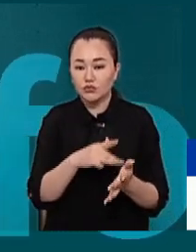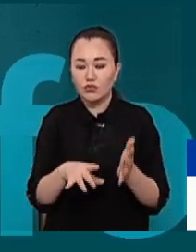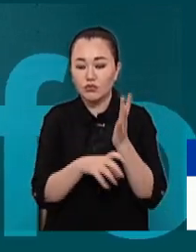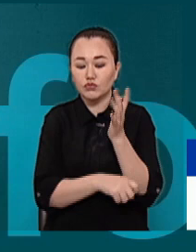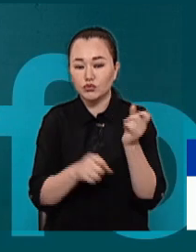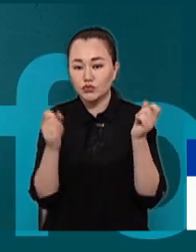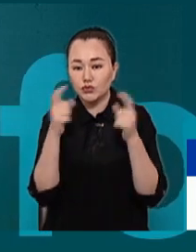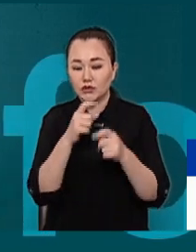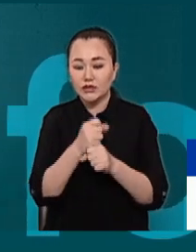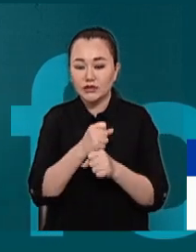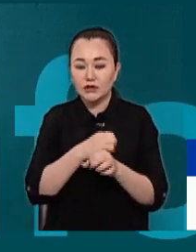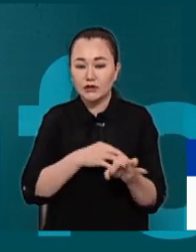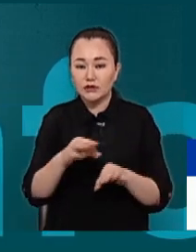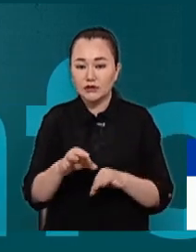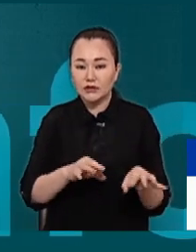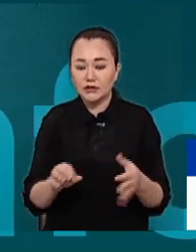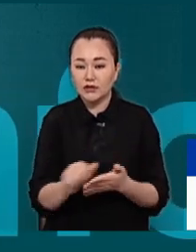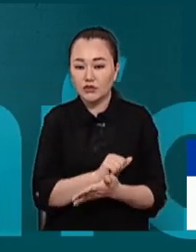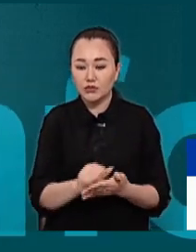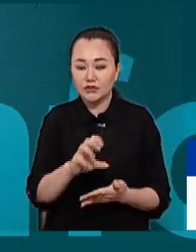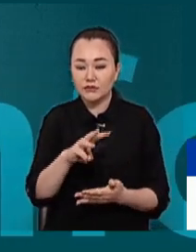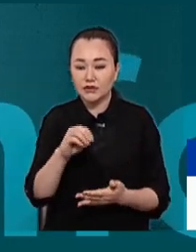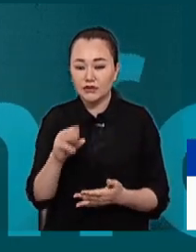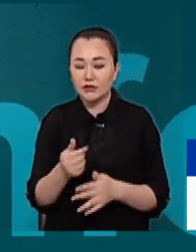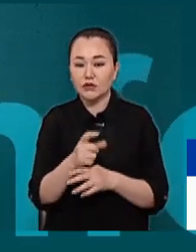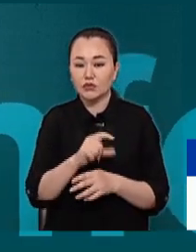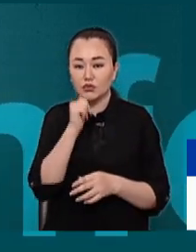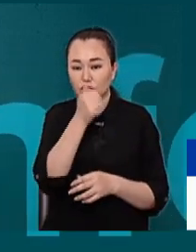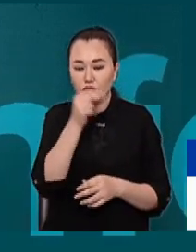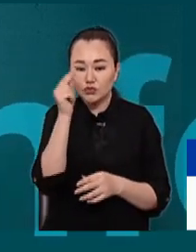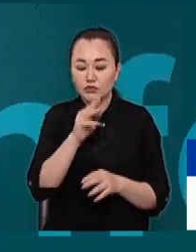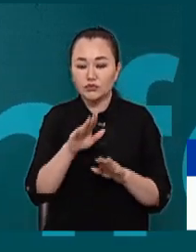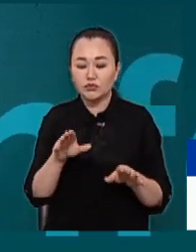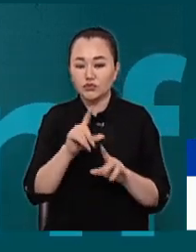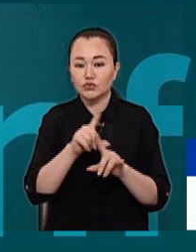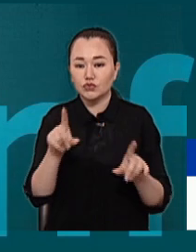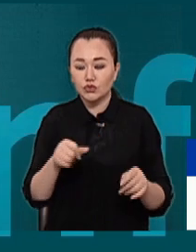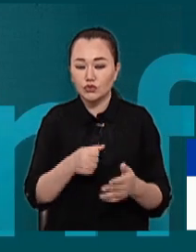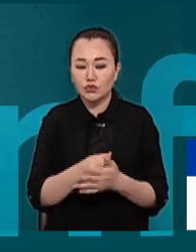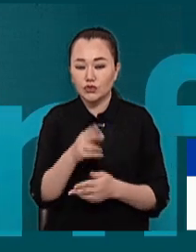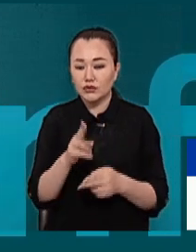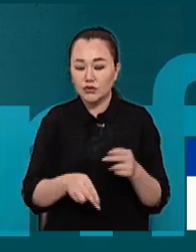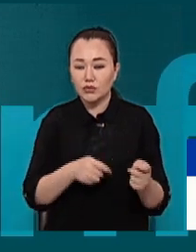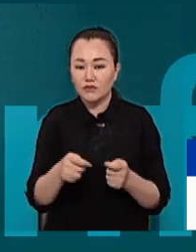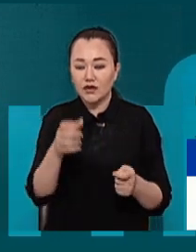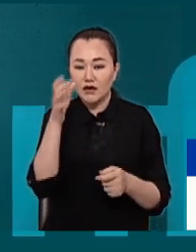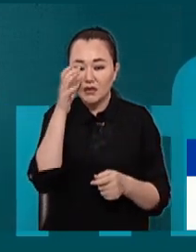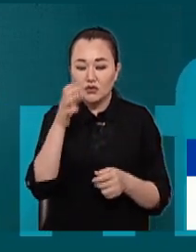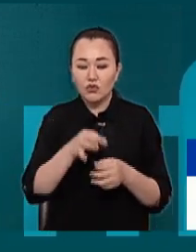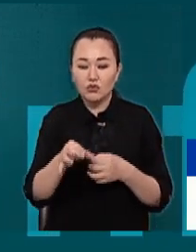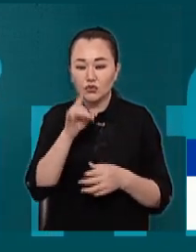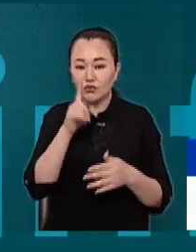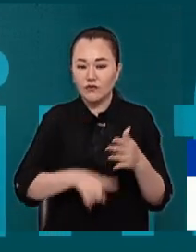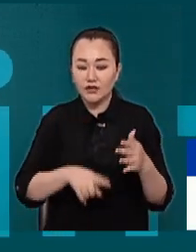того, как разработают проектно-сметную документацию. Этот учебный год дети доучатся в школе, ведь в управлении образования области